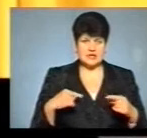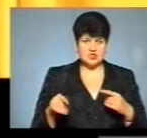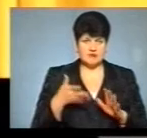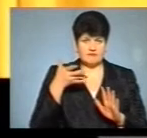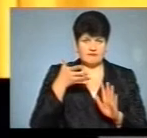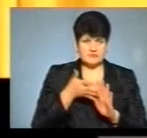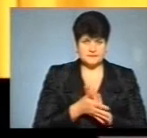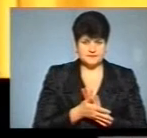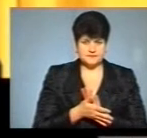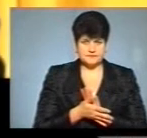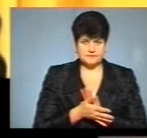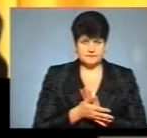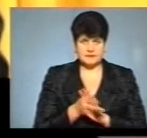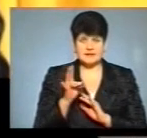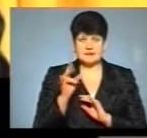видатків на